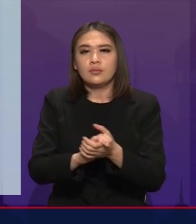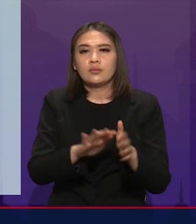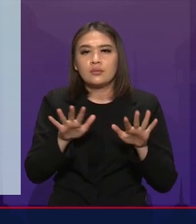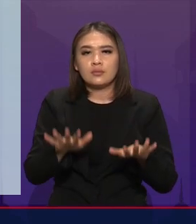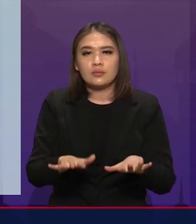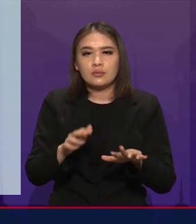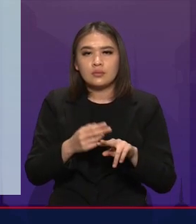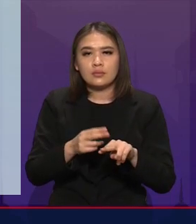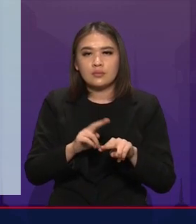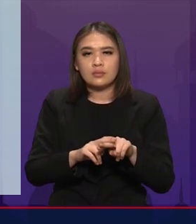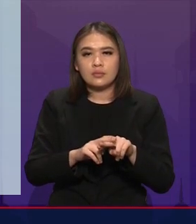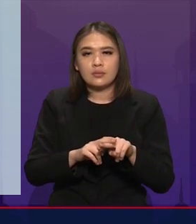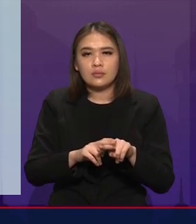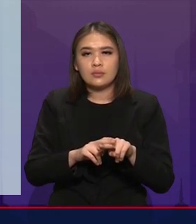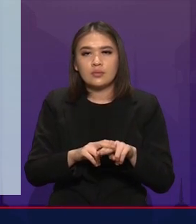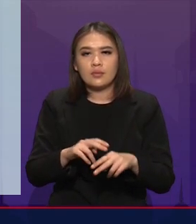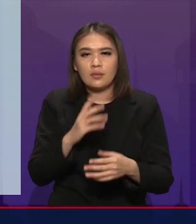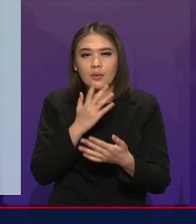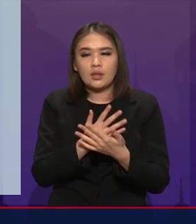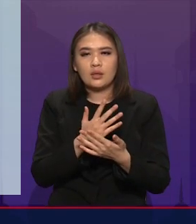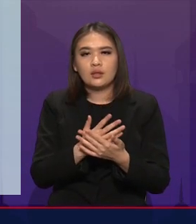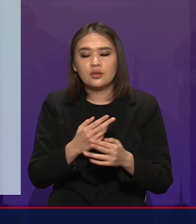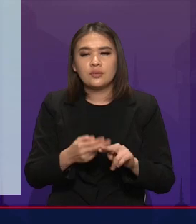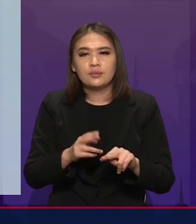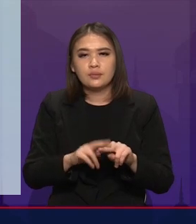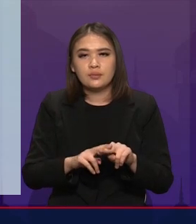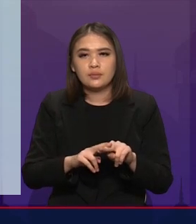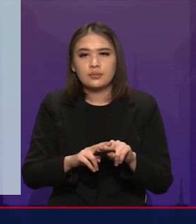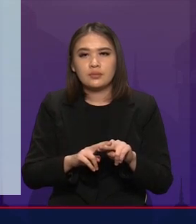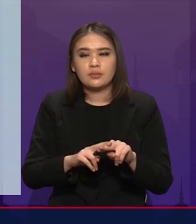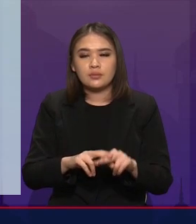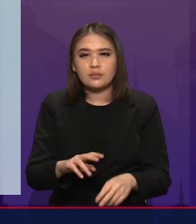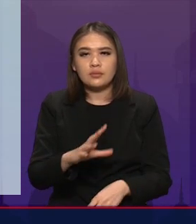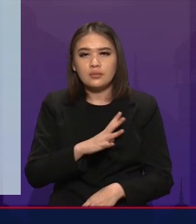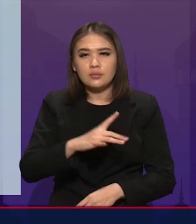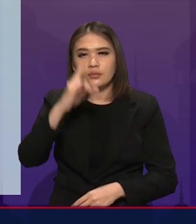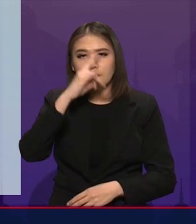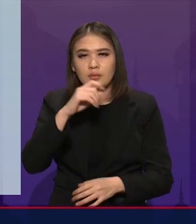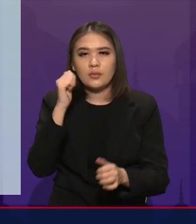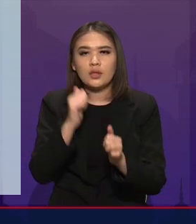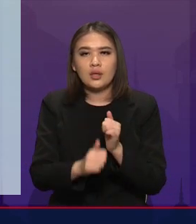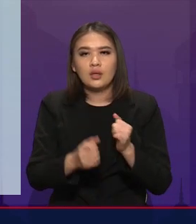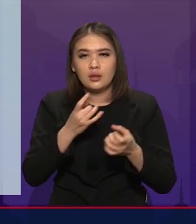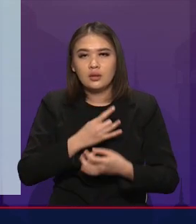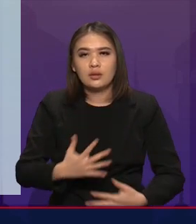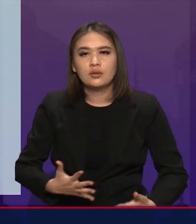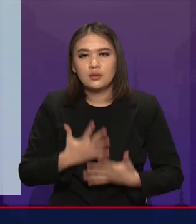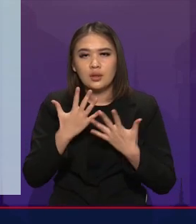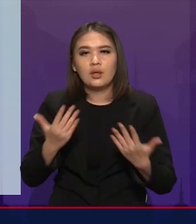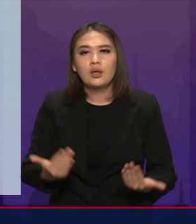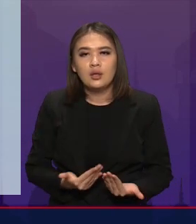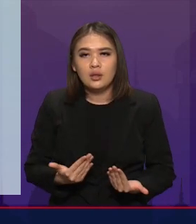мен тыныштығын сақтап, кез келген сын-қатерден сүрінбей өте алады. Мен Қазақстан халқының әрдайым рухани үндестікте өмір